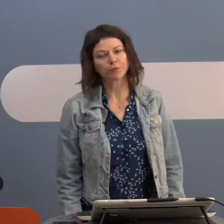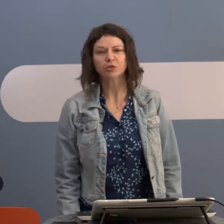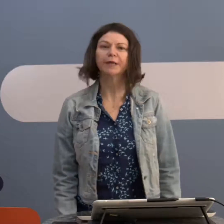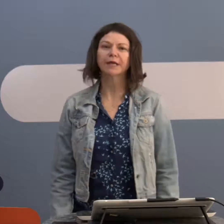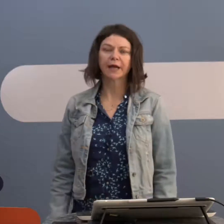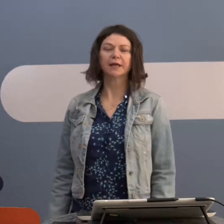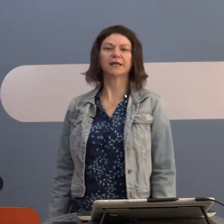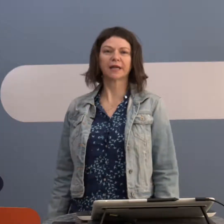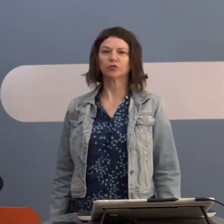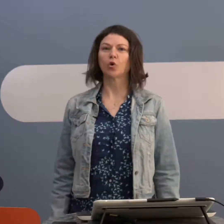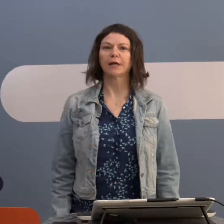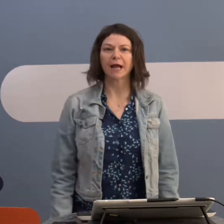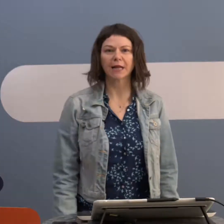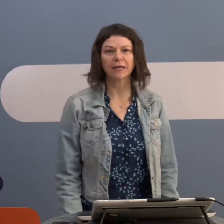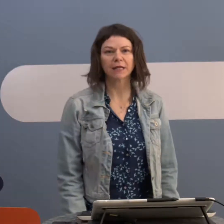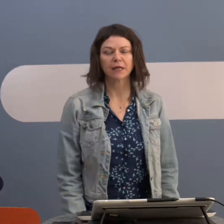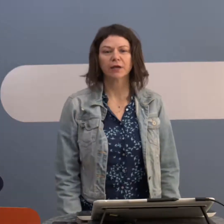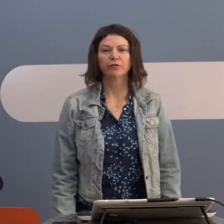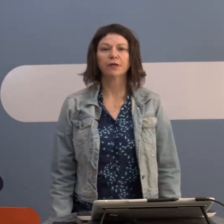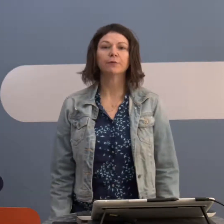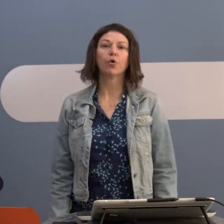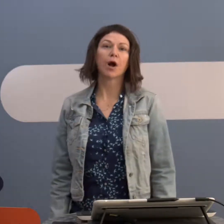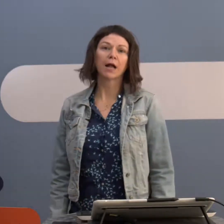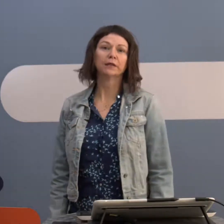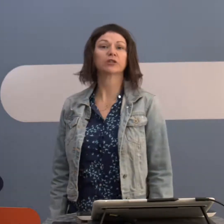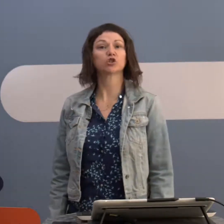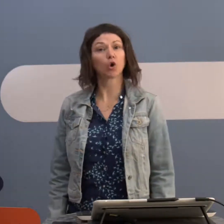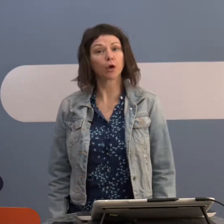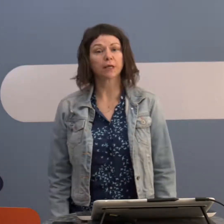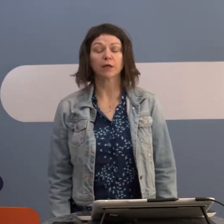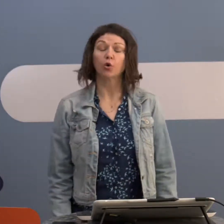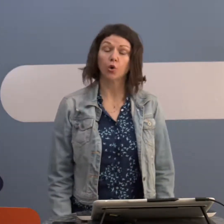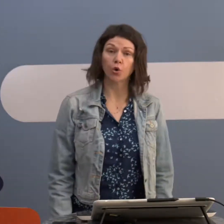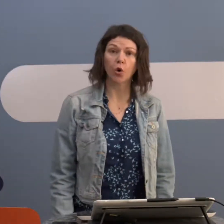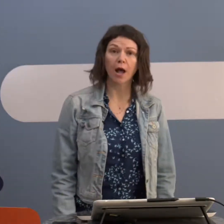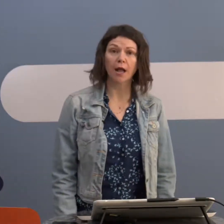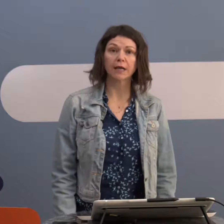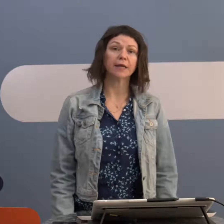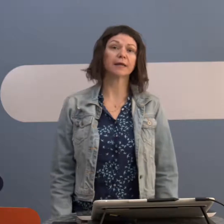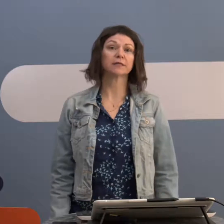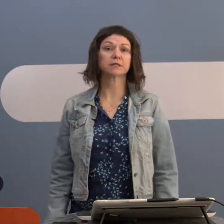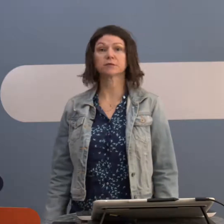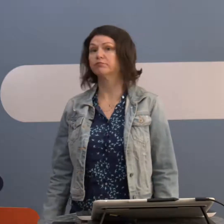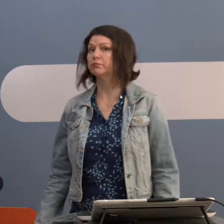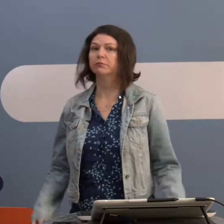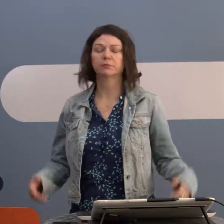שלום, שמי קרן קטקו איילי, ואני מורה לתקשורת, לקולנוע,